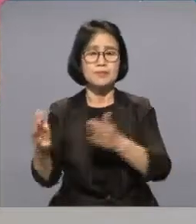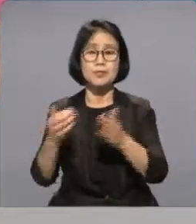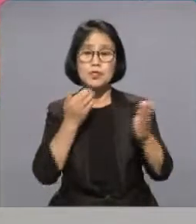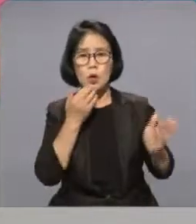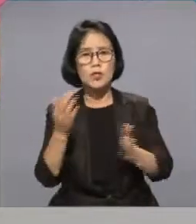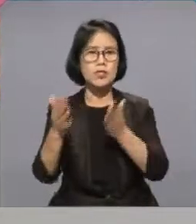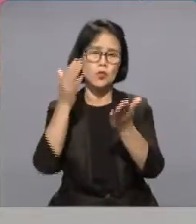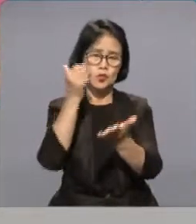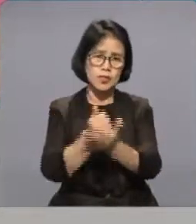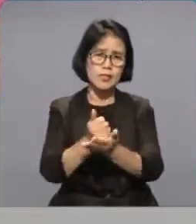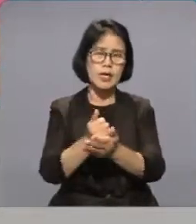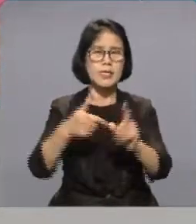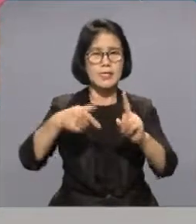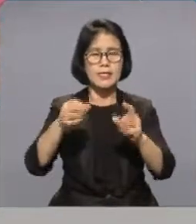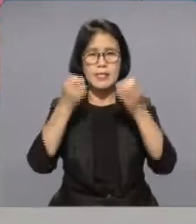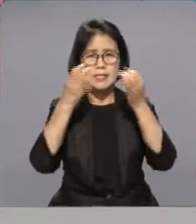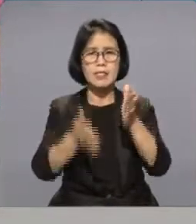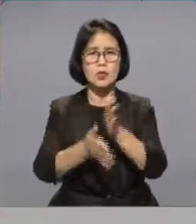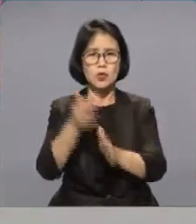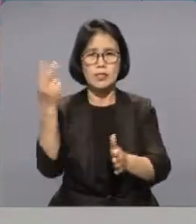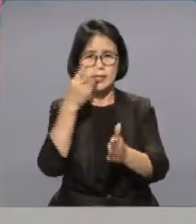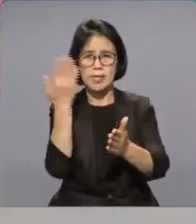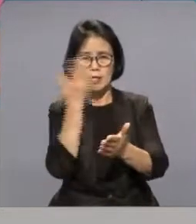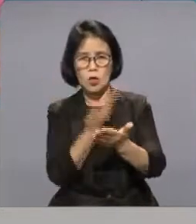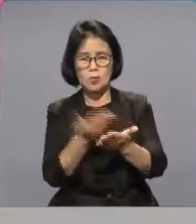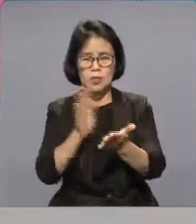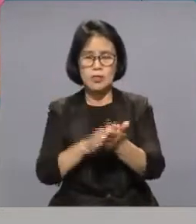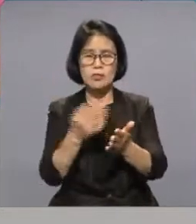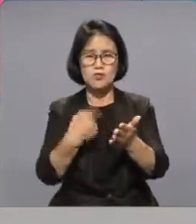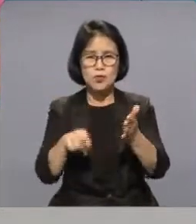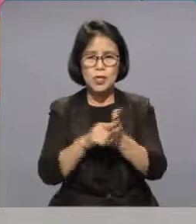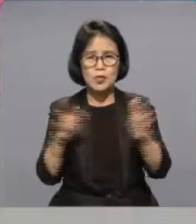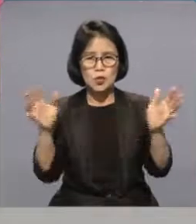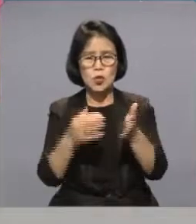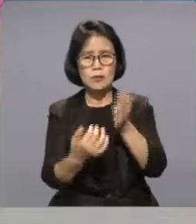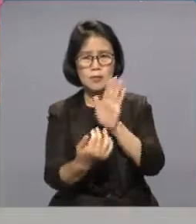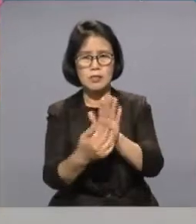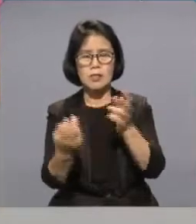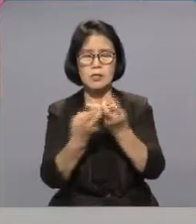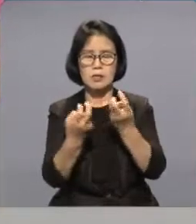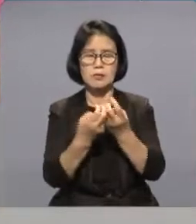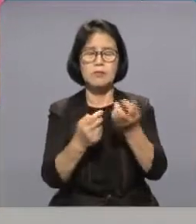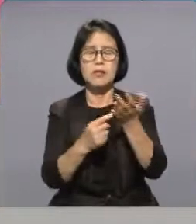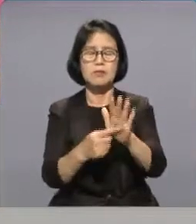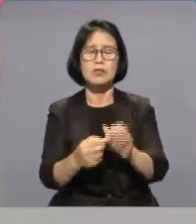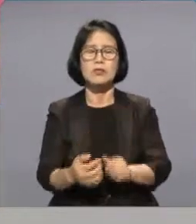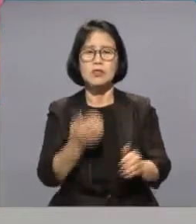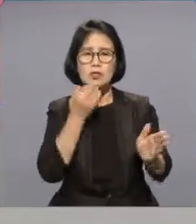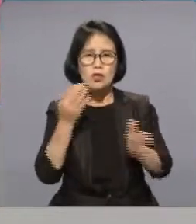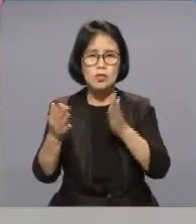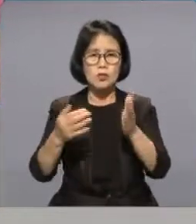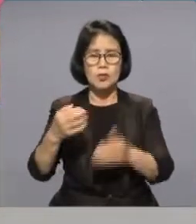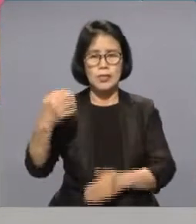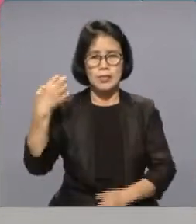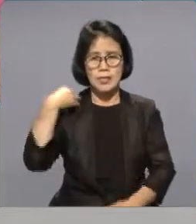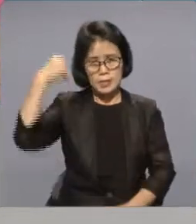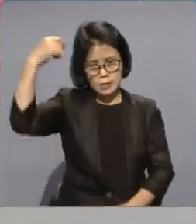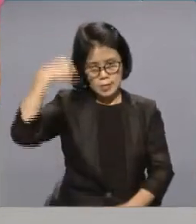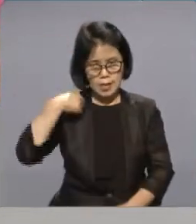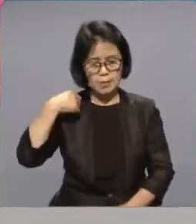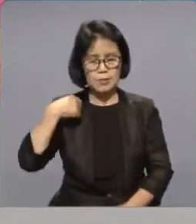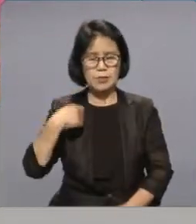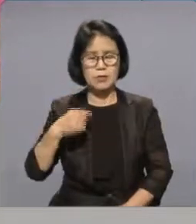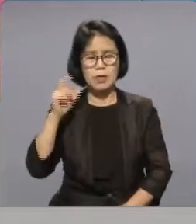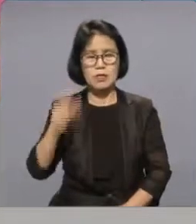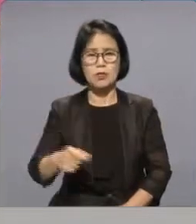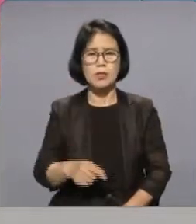김동연 경기도지사가 일기 신도시 재정비를 위한 종합대책을 발표했는데요. 경기도의 책임감을 강조하며 정비가 시급한